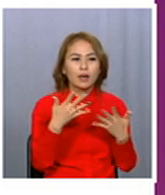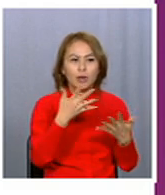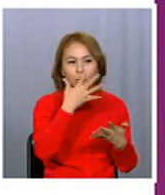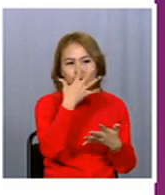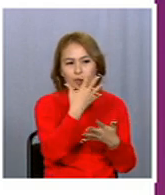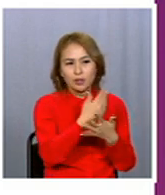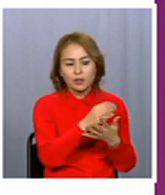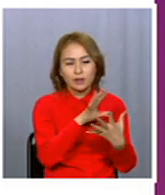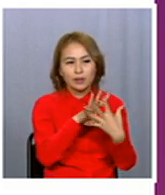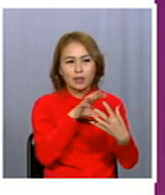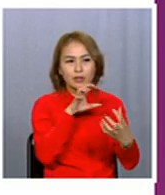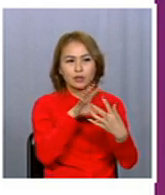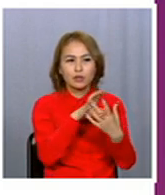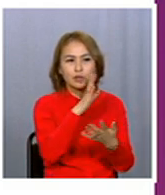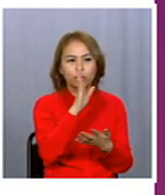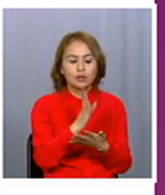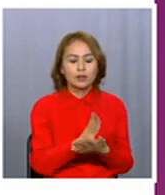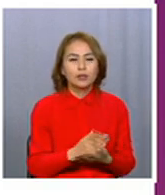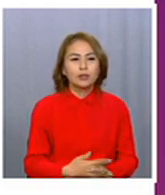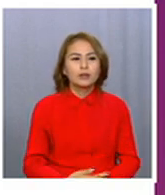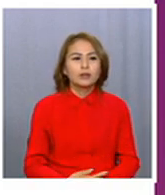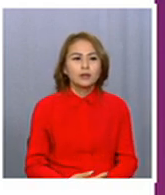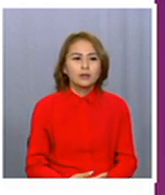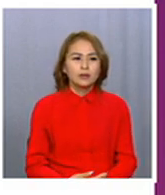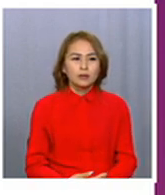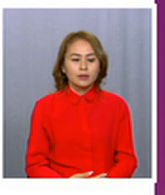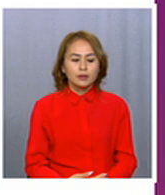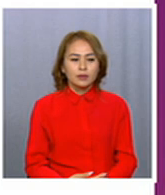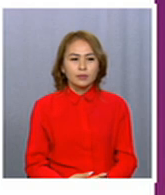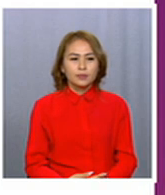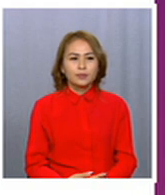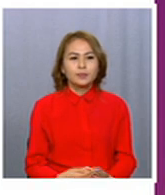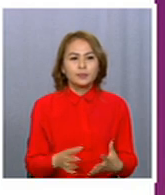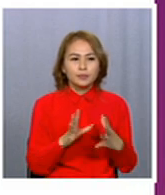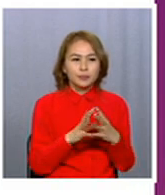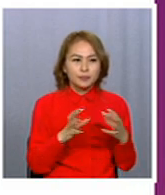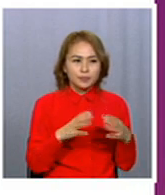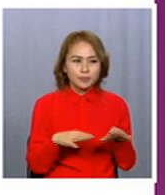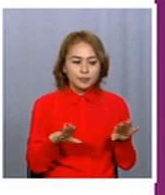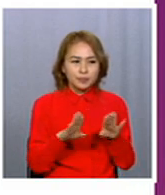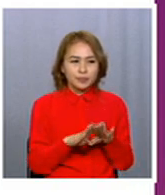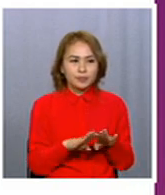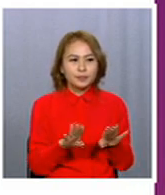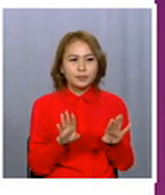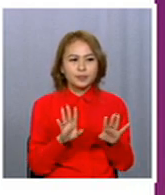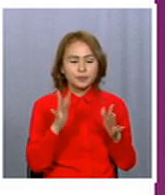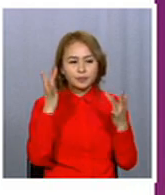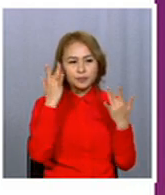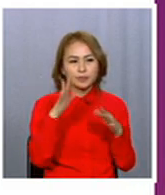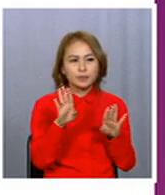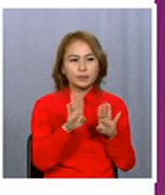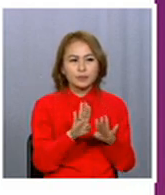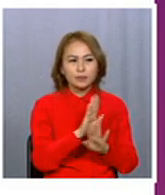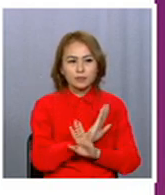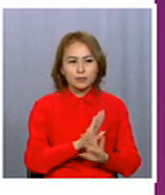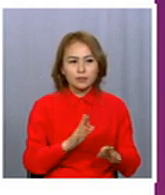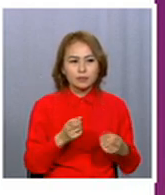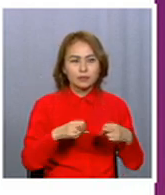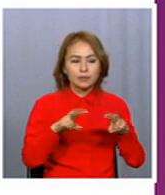арақашықтықтарына қарай өзіндік тартылыс күштері бар. Тартылыс күшіндегі бұл есеп кездейсоқтық